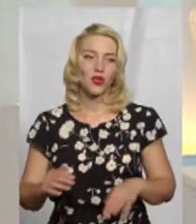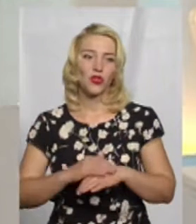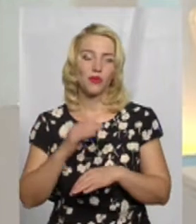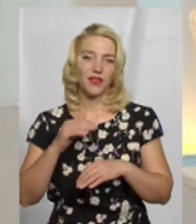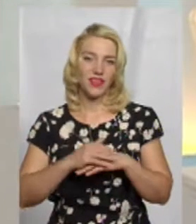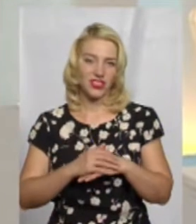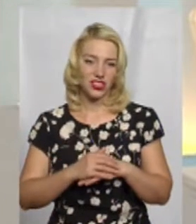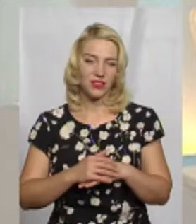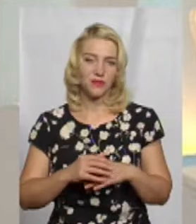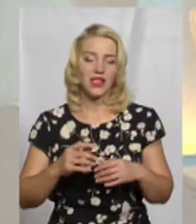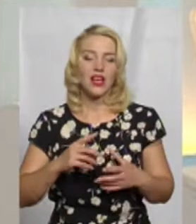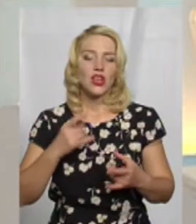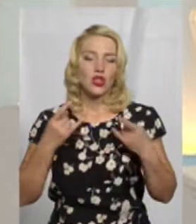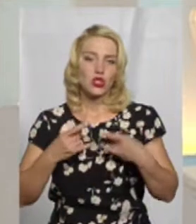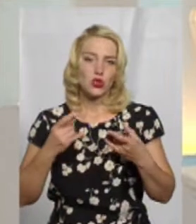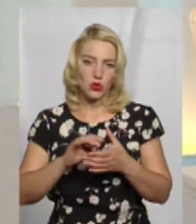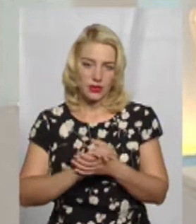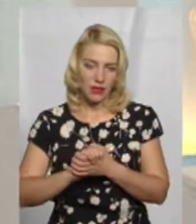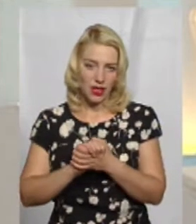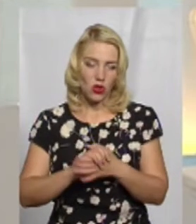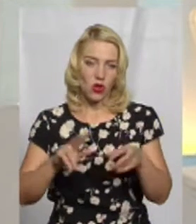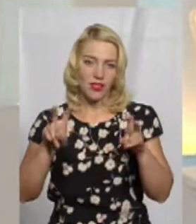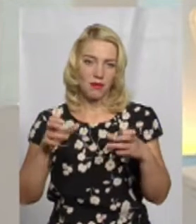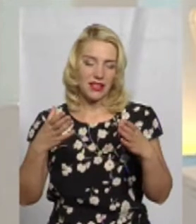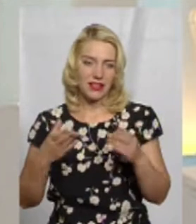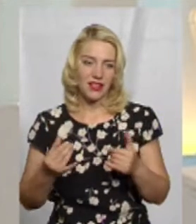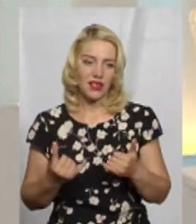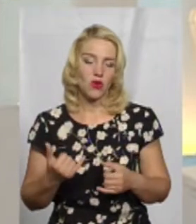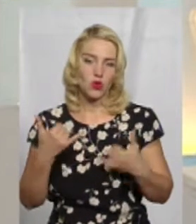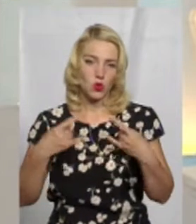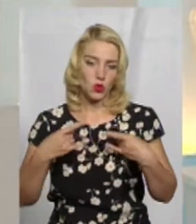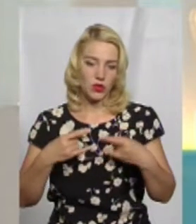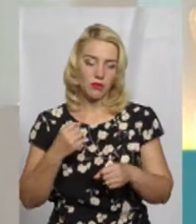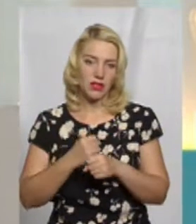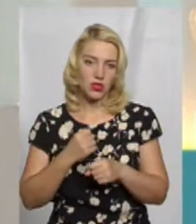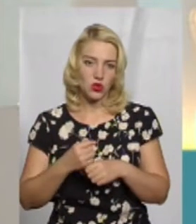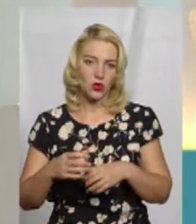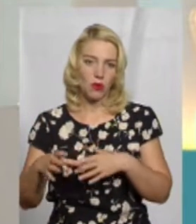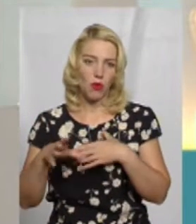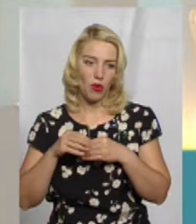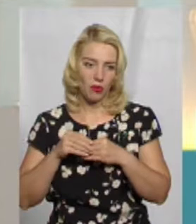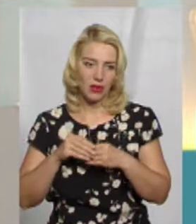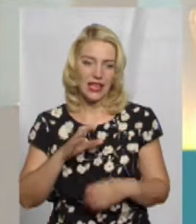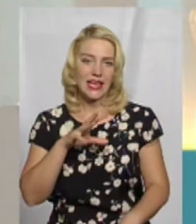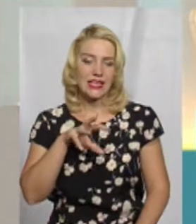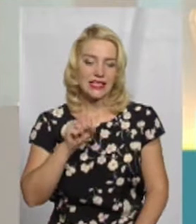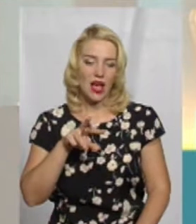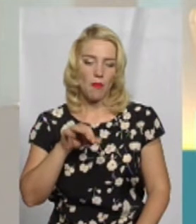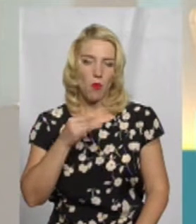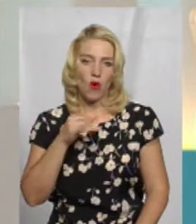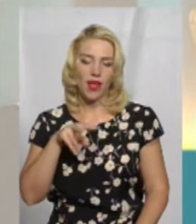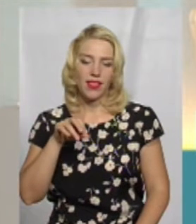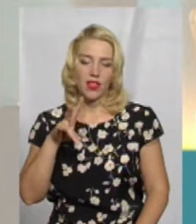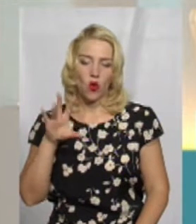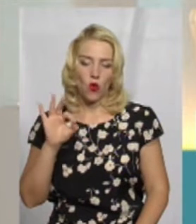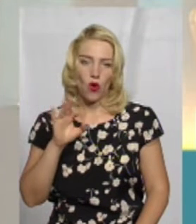Добрий вечір. В ефірі Суспільного. Тема дня. У студії працюємо ми, ведуча Алла Самойленко та